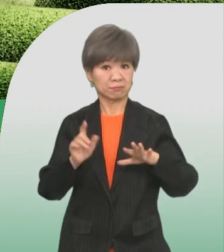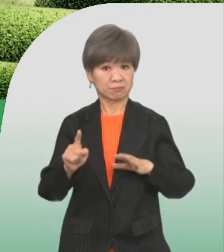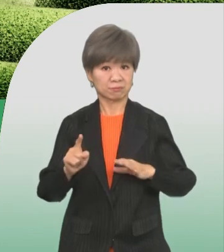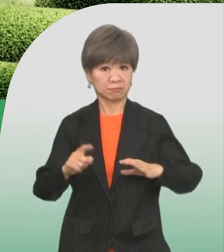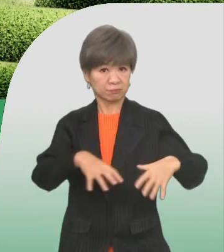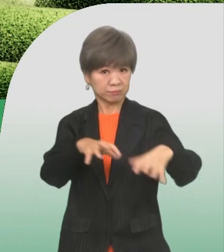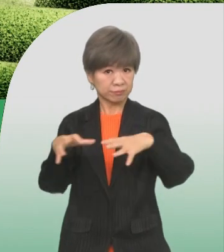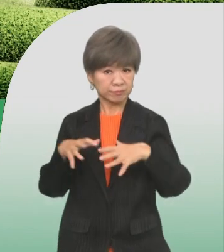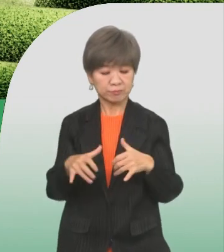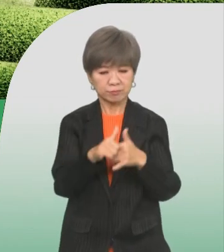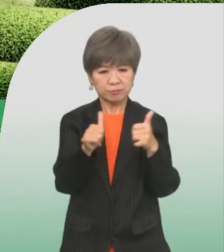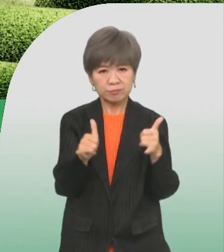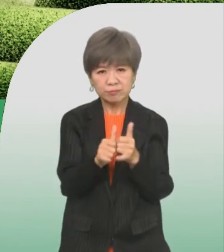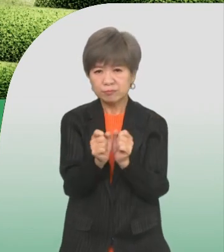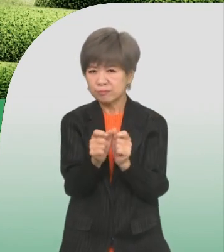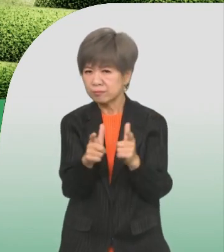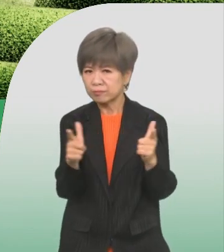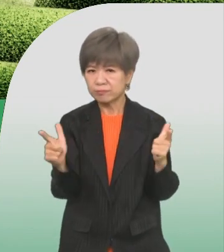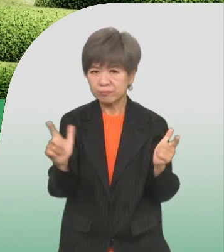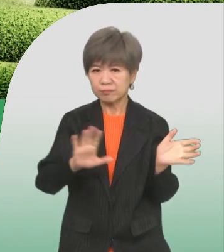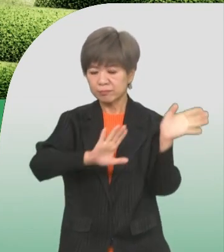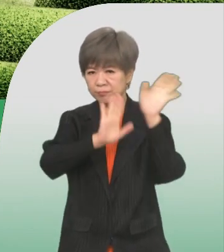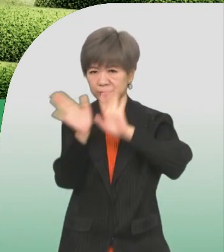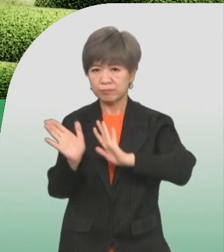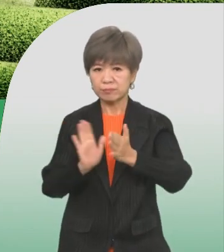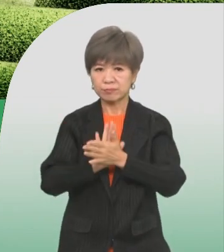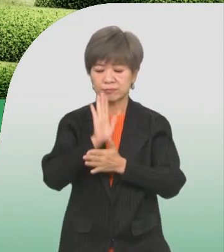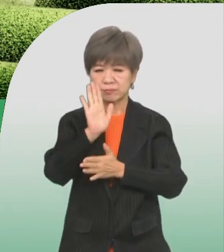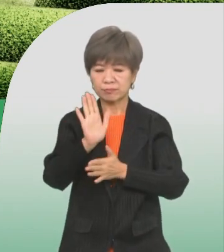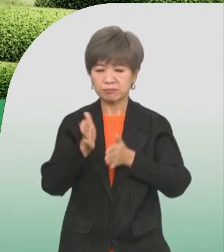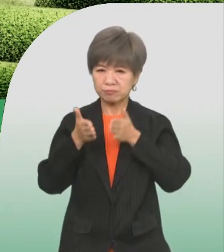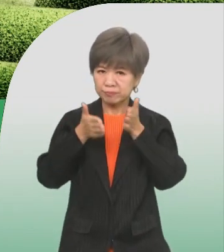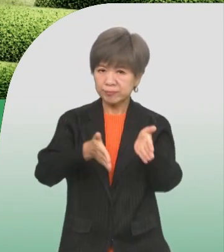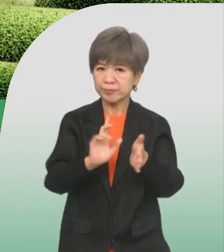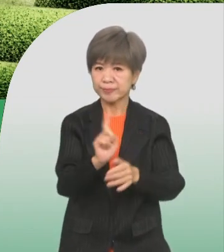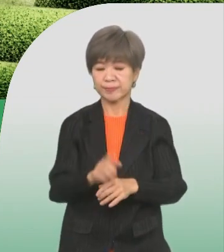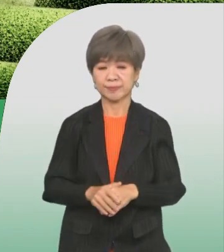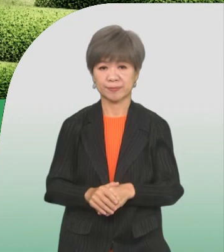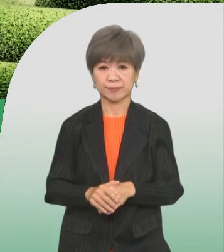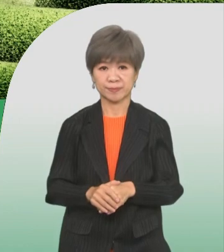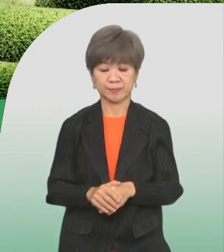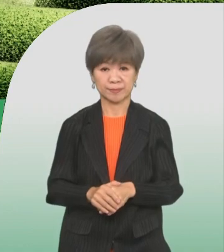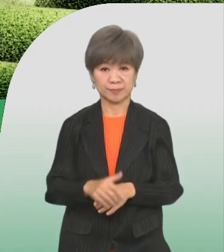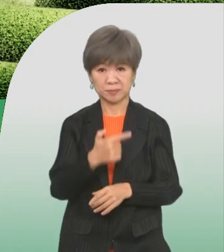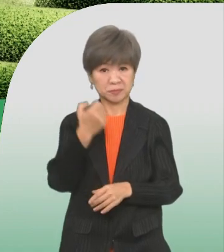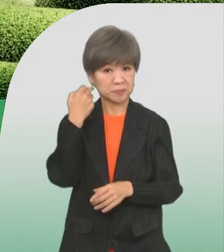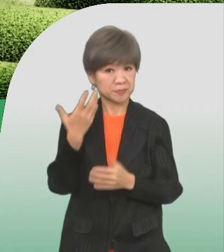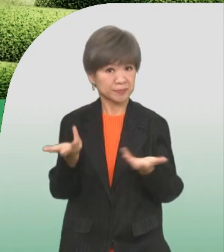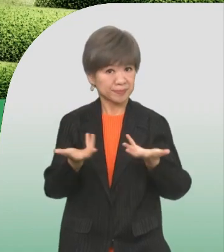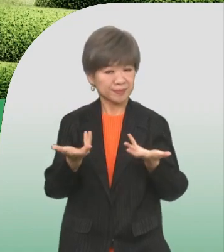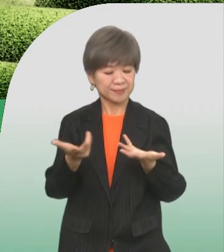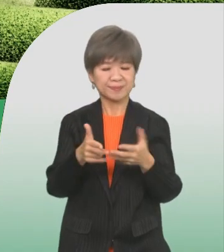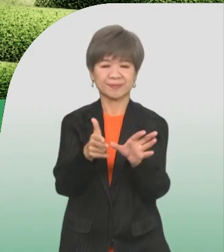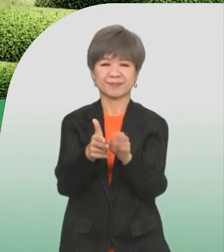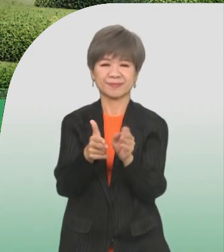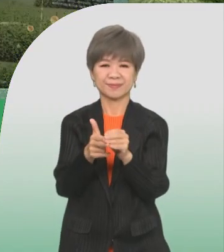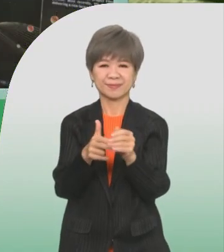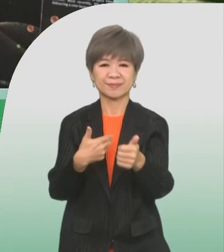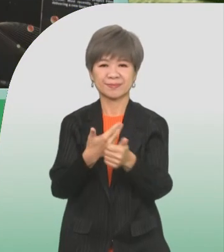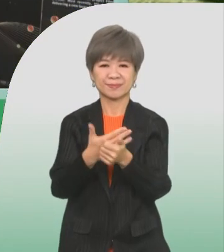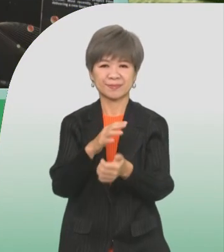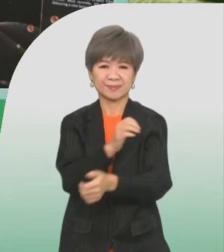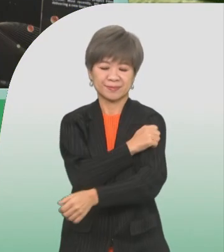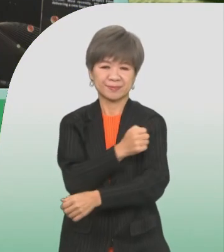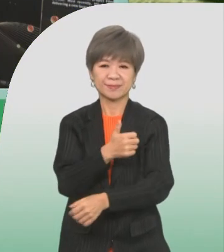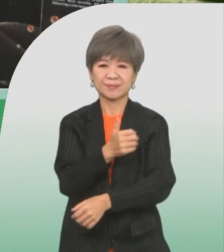世界各足球媒体的情形，还有未来的方向是样的。现场最新的情形，我们出个本记者陈友